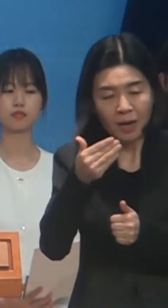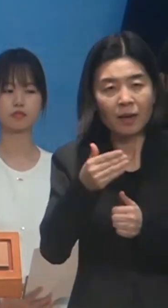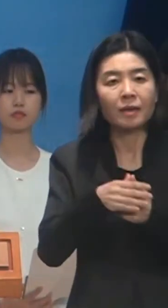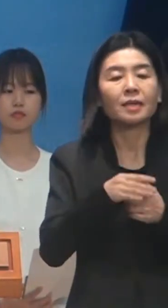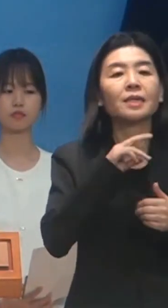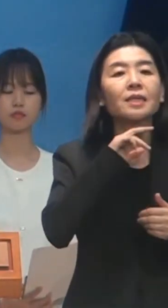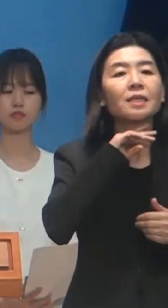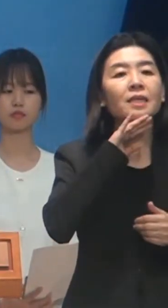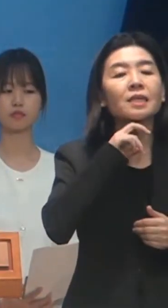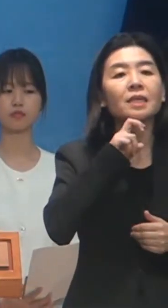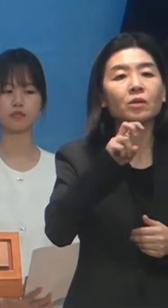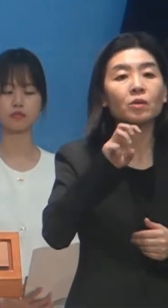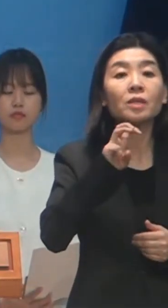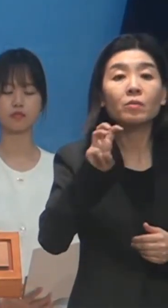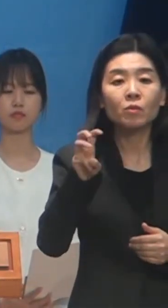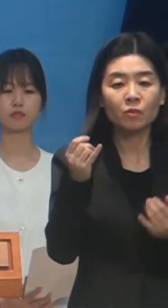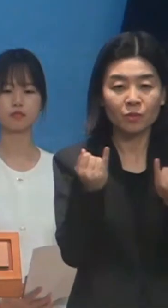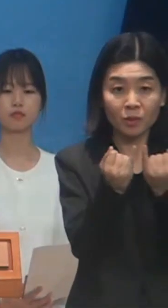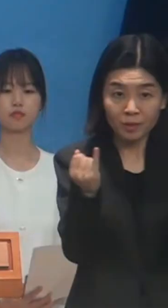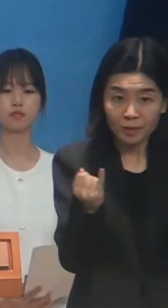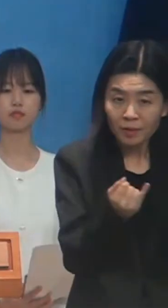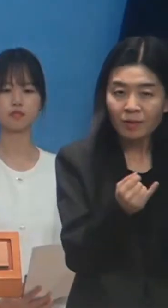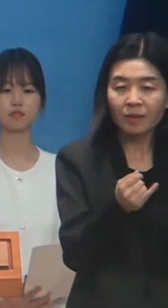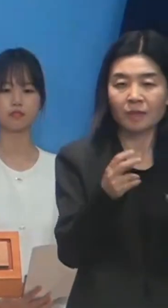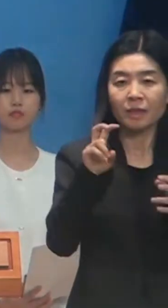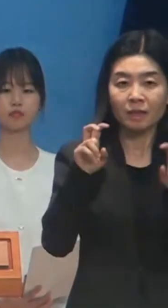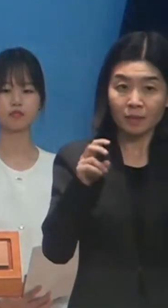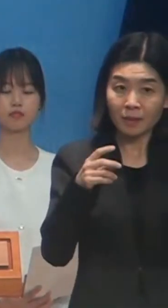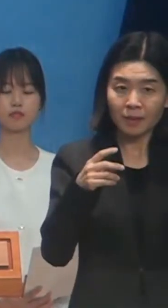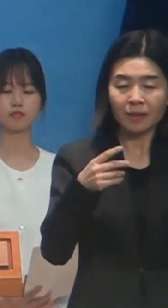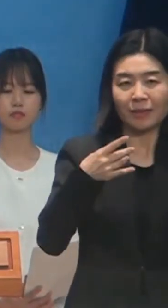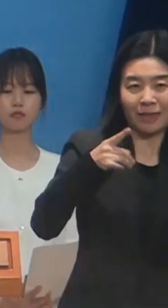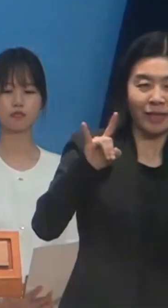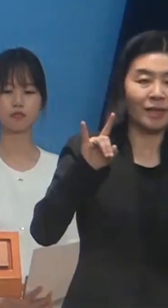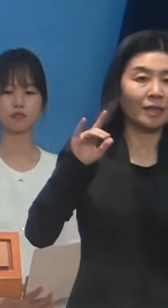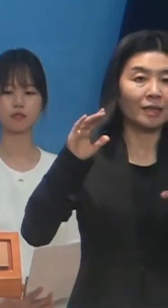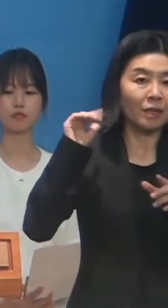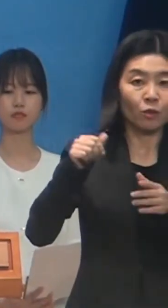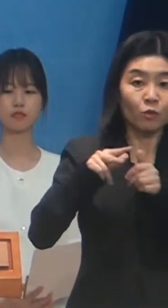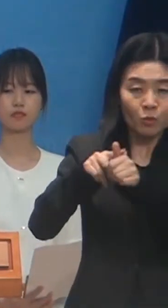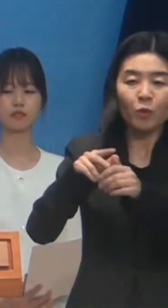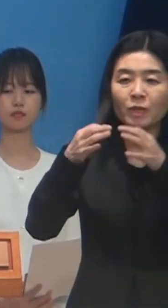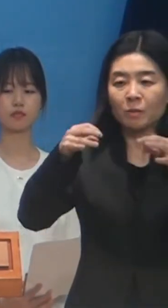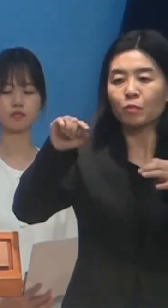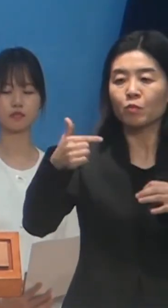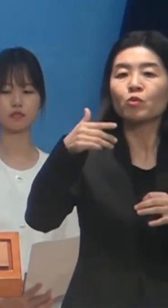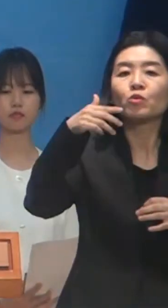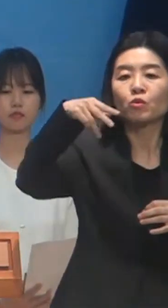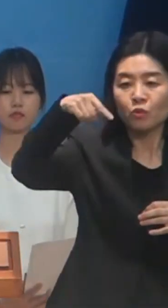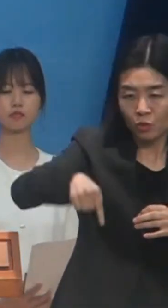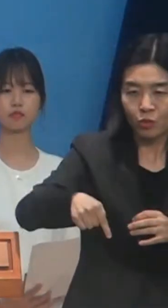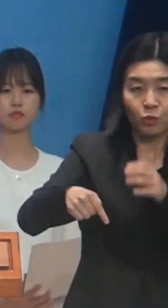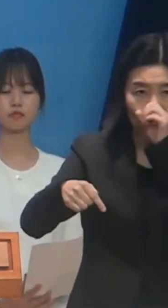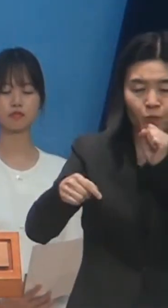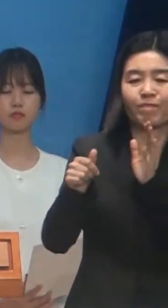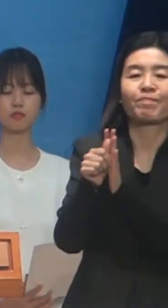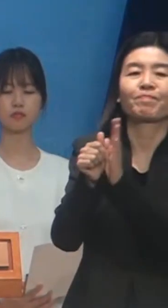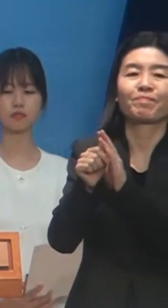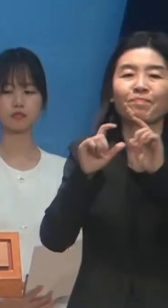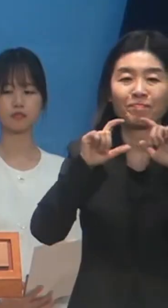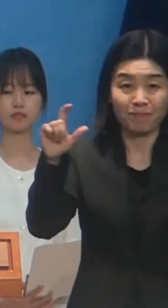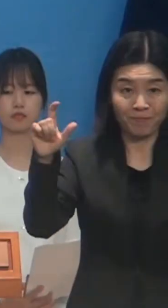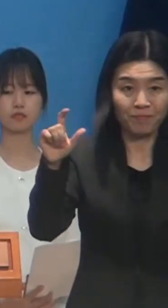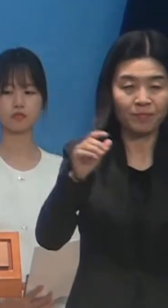여성 유권자 21대 김문수 후보 지지 선언이 있습니다. 오늘 선언문을 낭독할